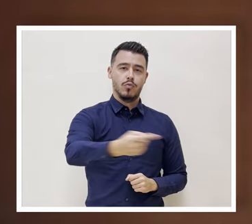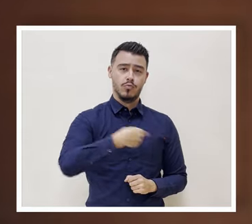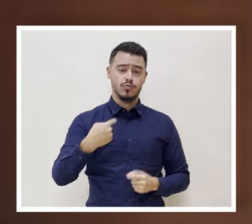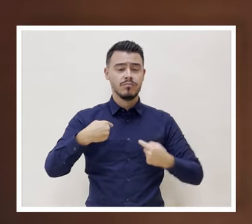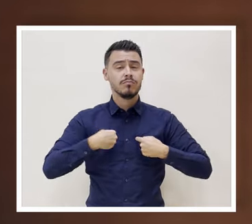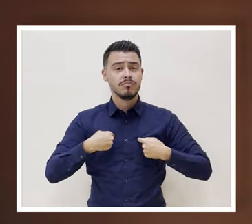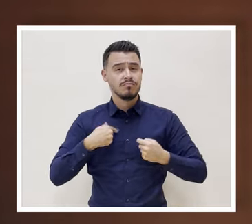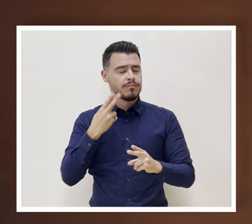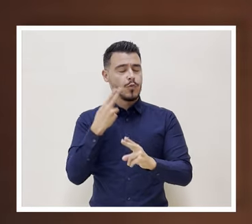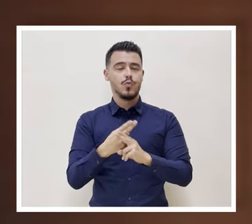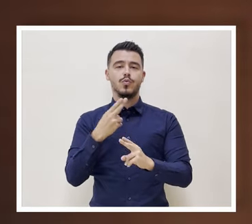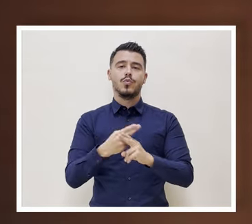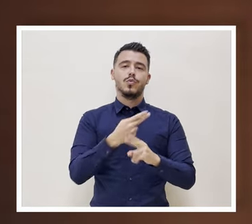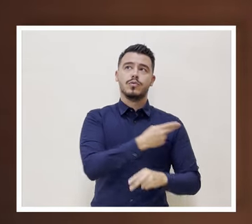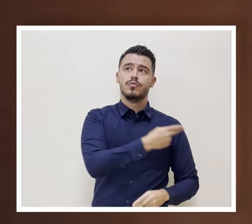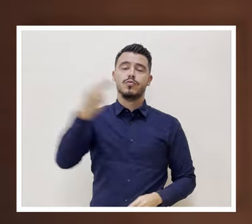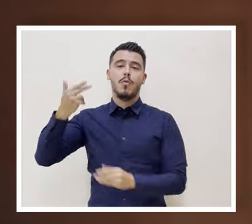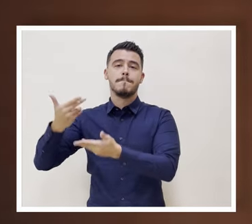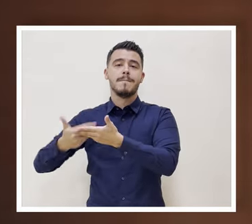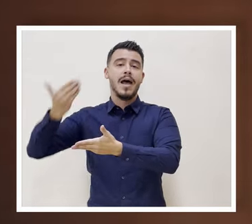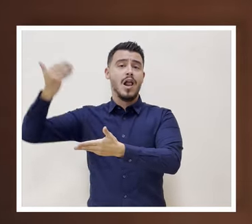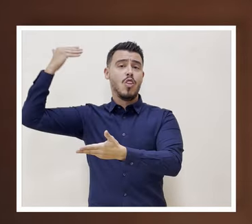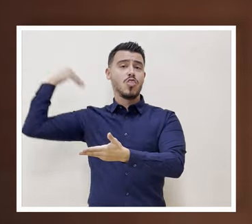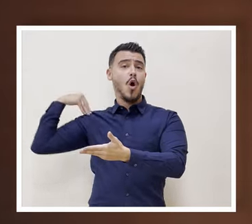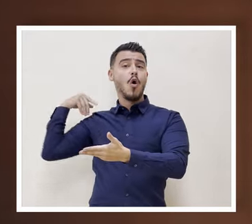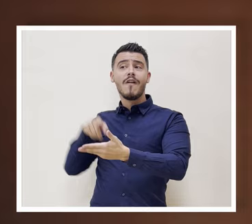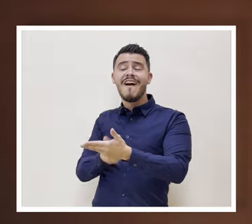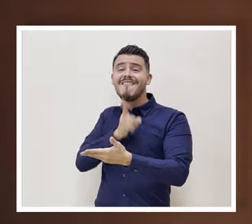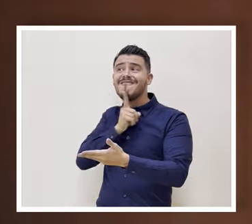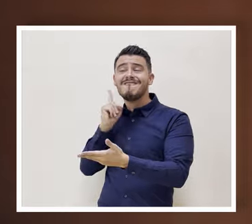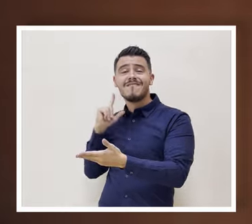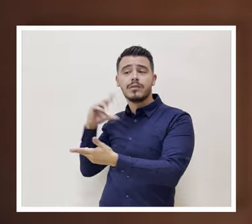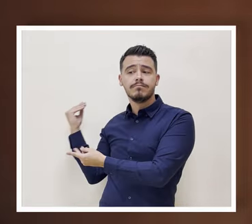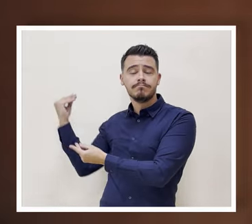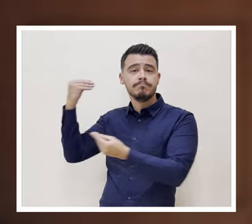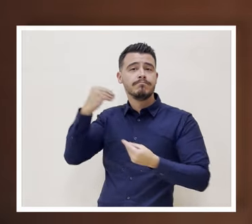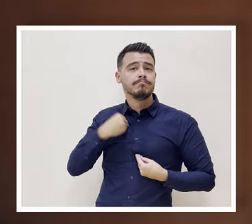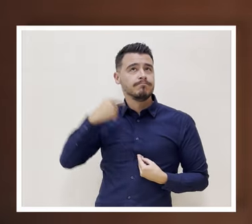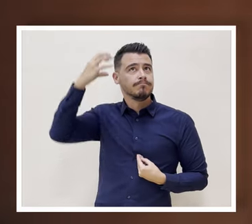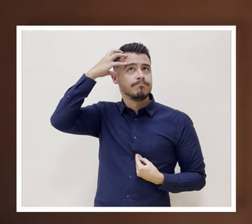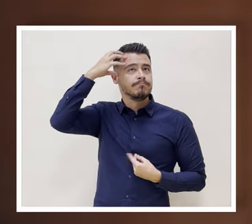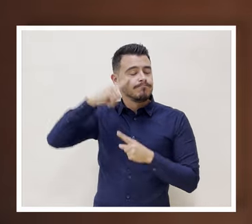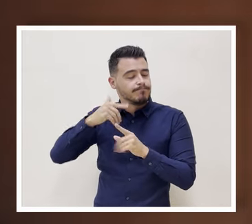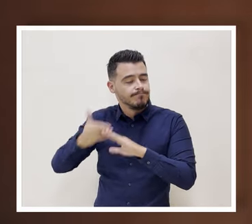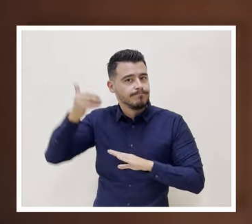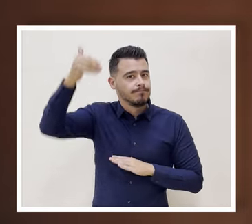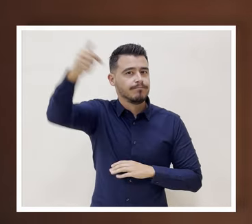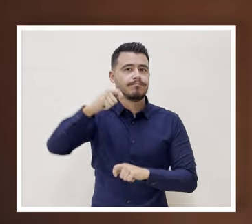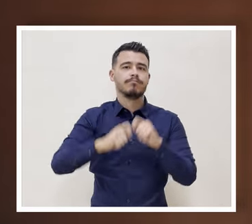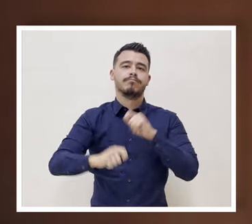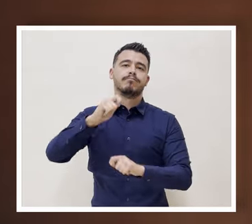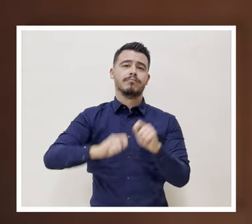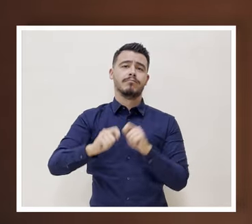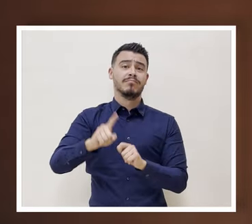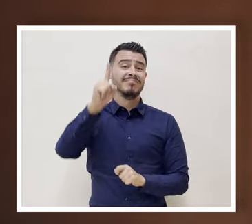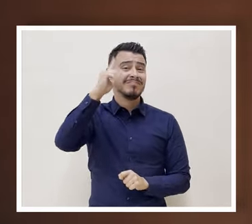Είμαστε μια χώρα με ένδοξο παρελθόν, που μπορεί να μας διδάξει να χτίσουμε ένα εξίσου ένδοξο μέλλον. Αρκεί να